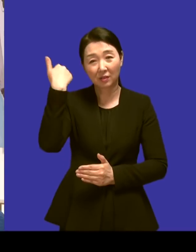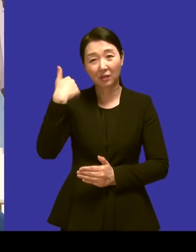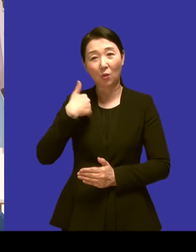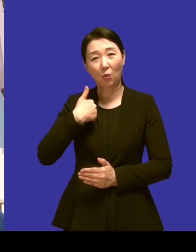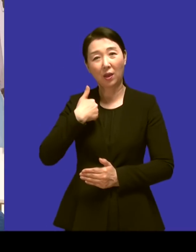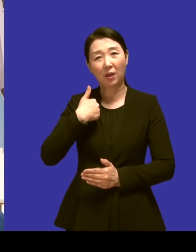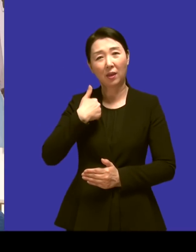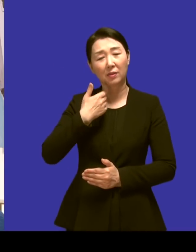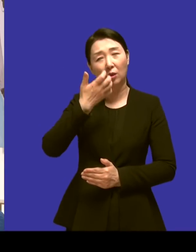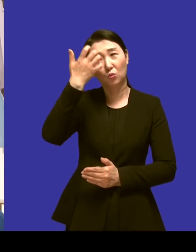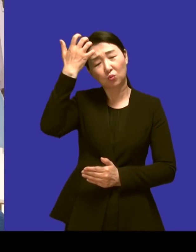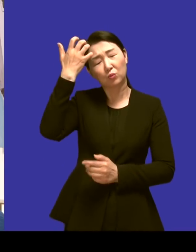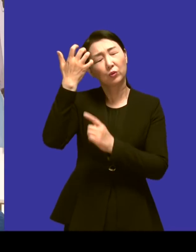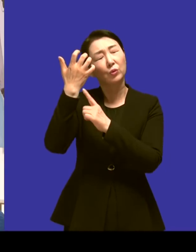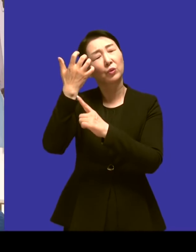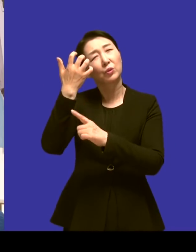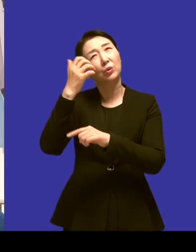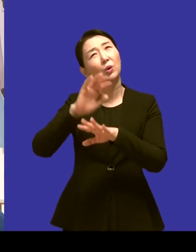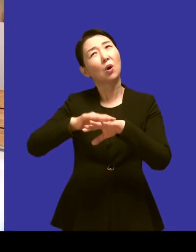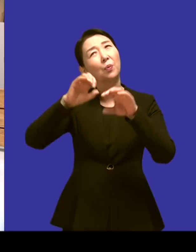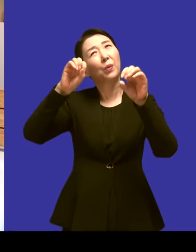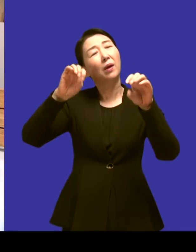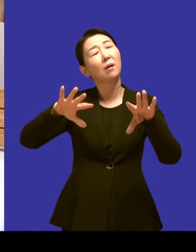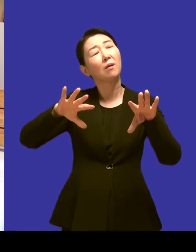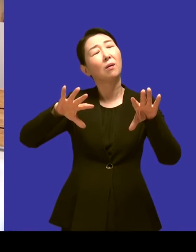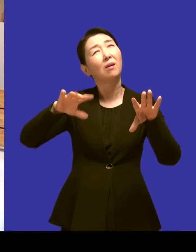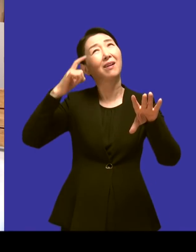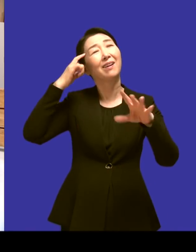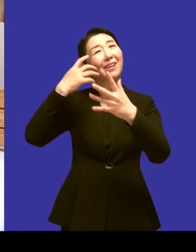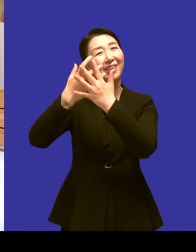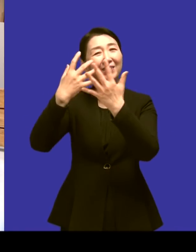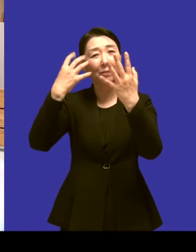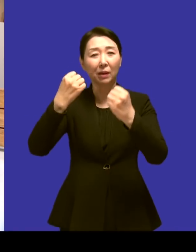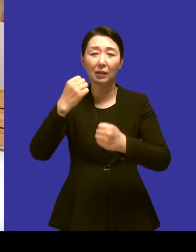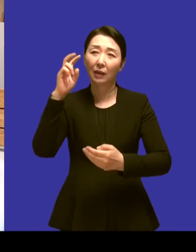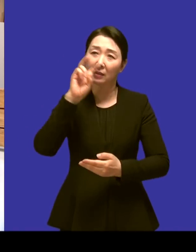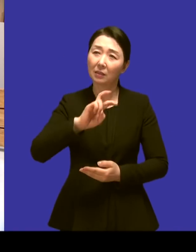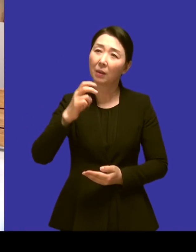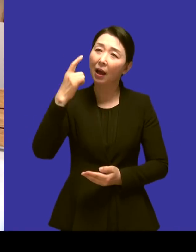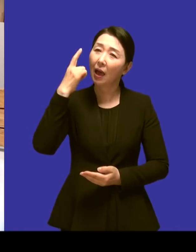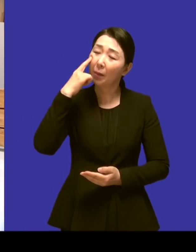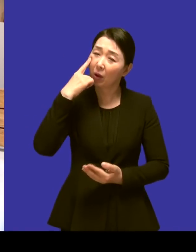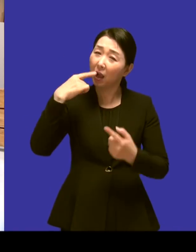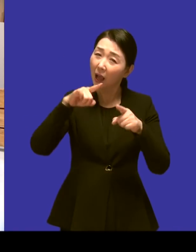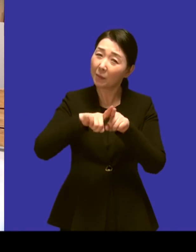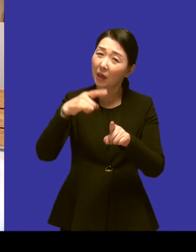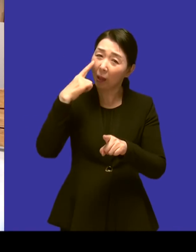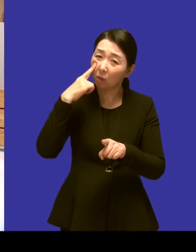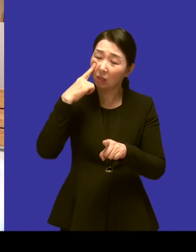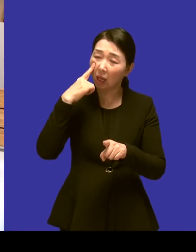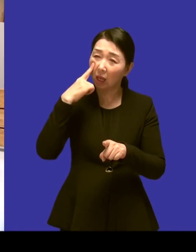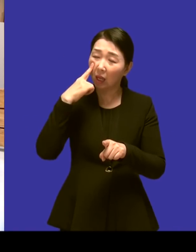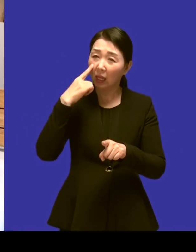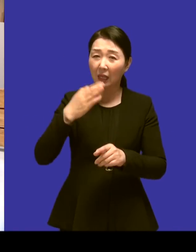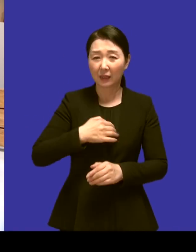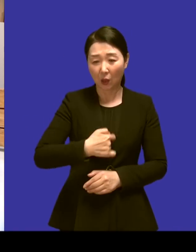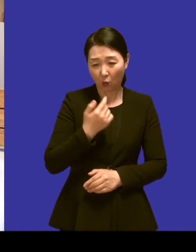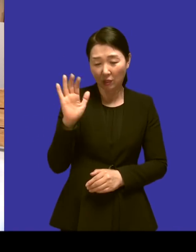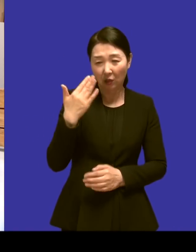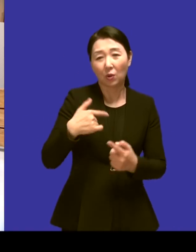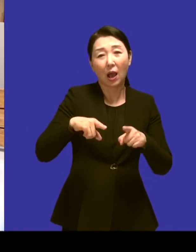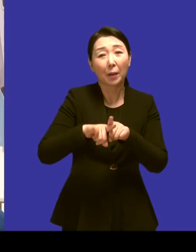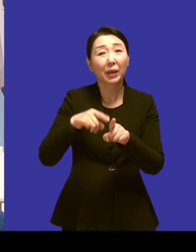많이 꿈이라기보다는 허황된 걸 주변에 많이 던져요. 그래서 음악 한번 같이 뭐 밴드를 한번 해보자. 이렇게 나 혼자 하는 게 아니라 같이